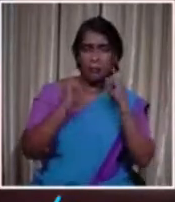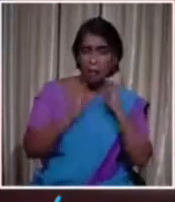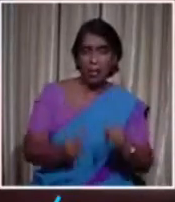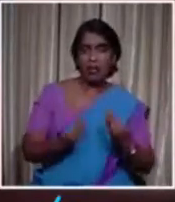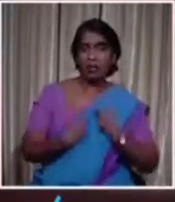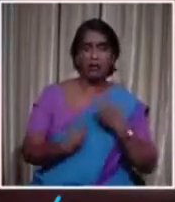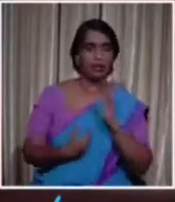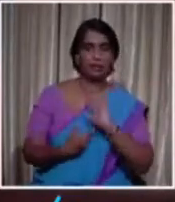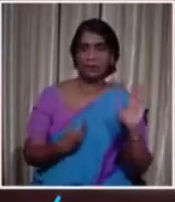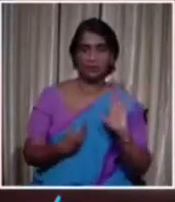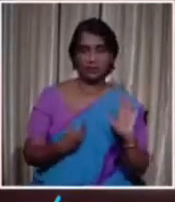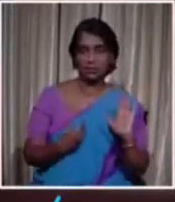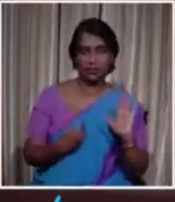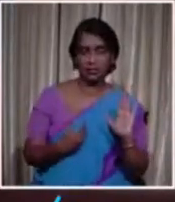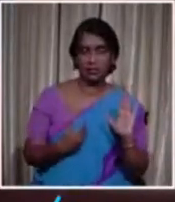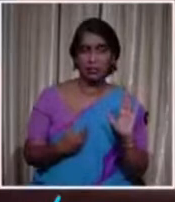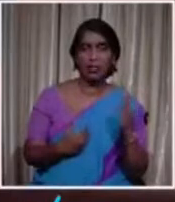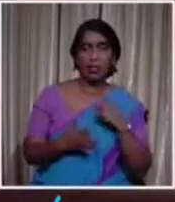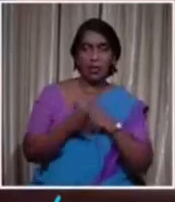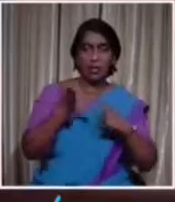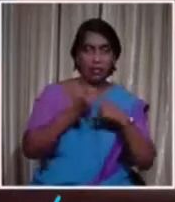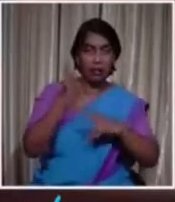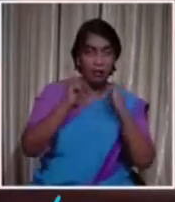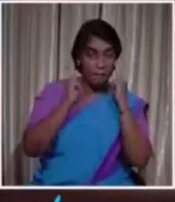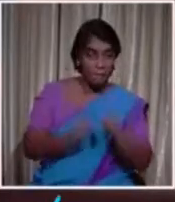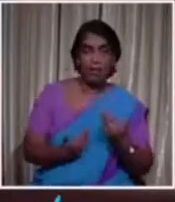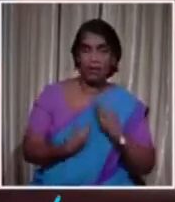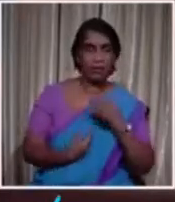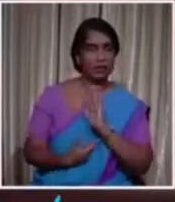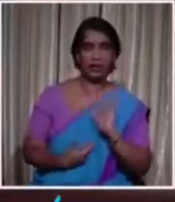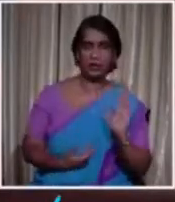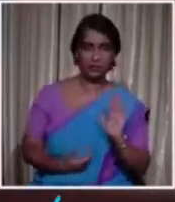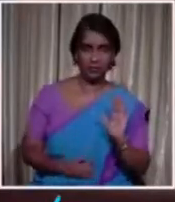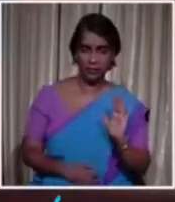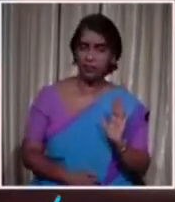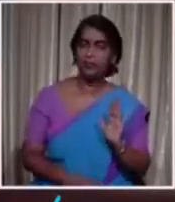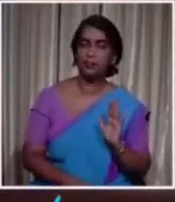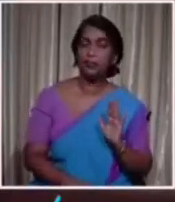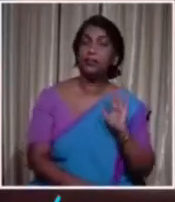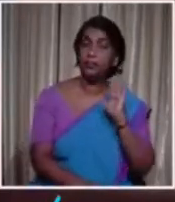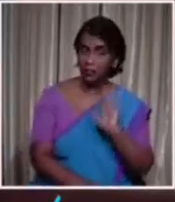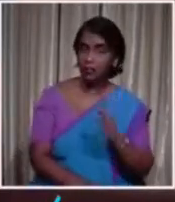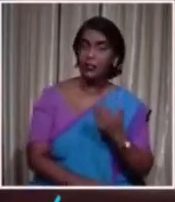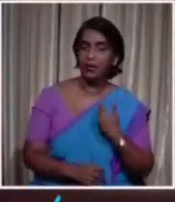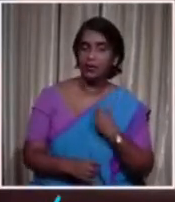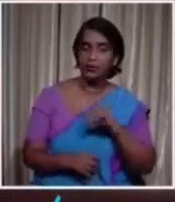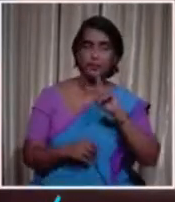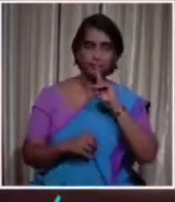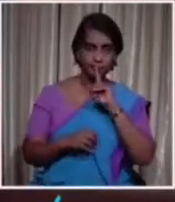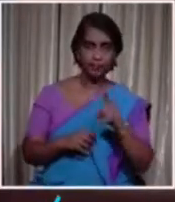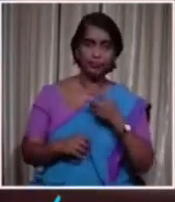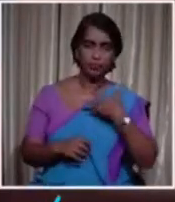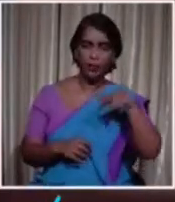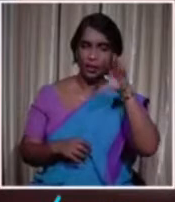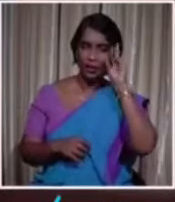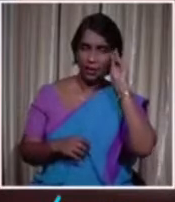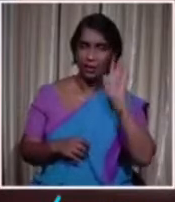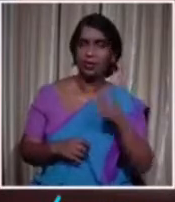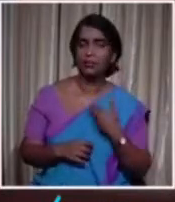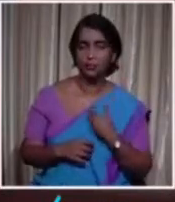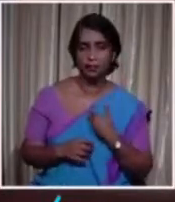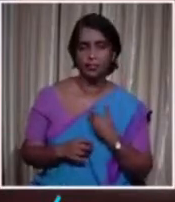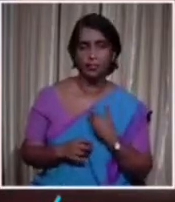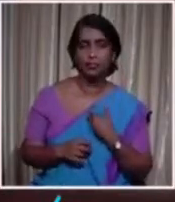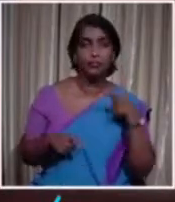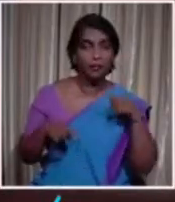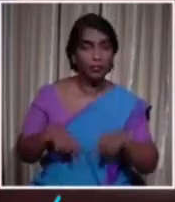निमी देशपालन नष्टकामी एक निमी नमत अभी क्या ने अभी तेरुंगा ने